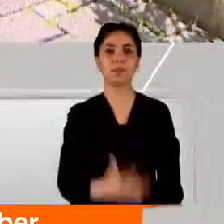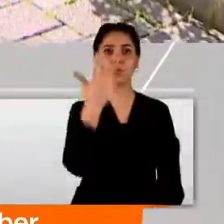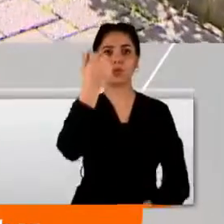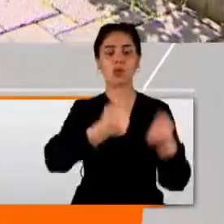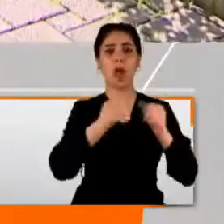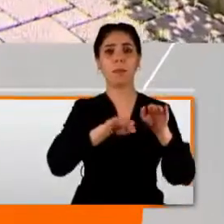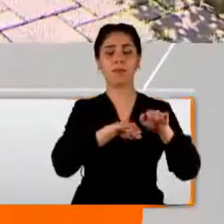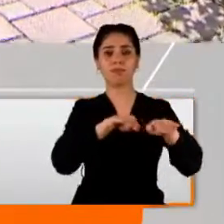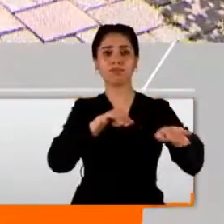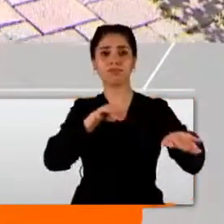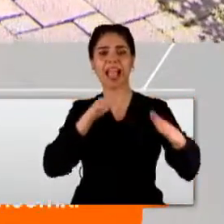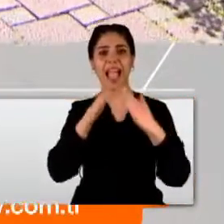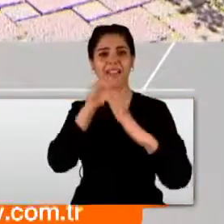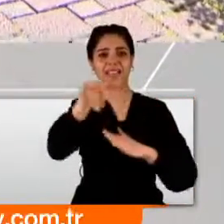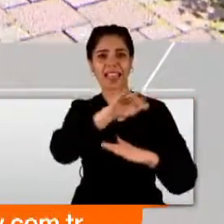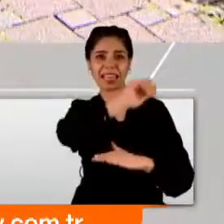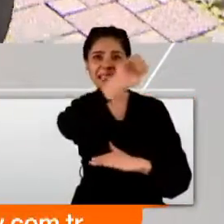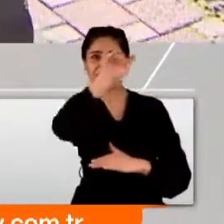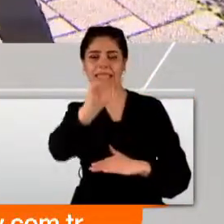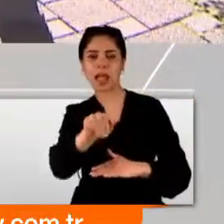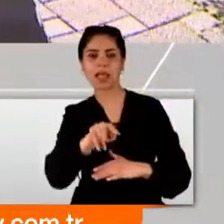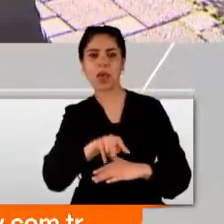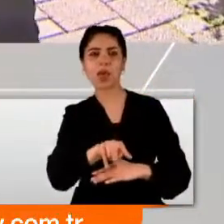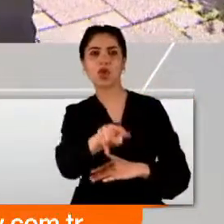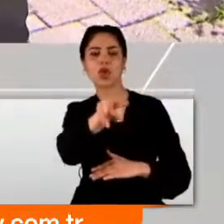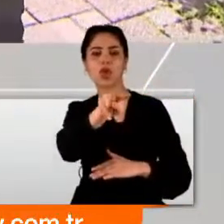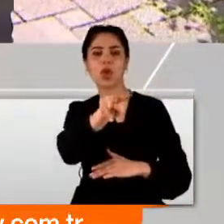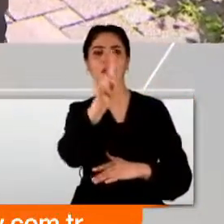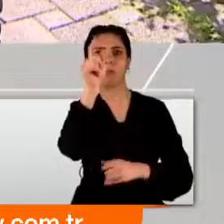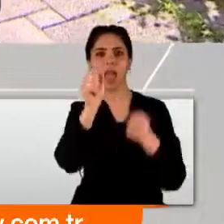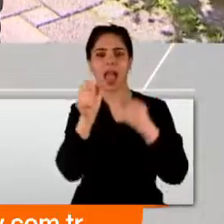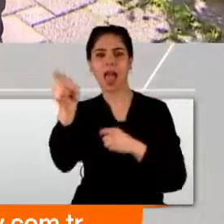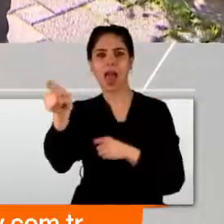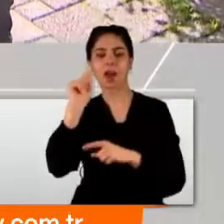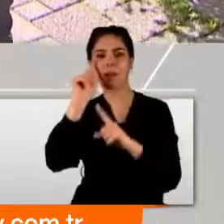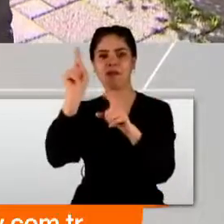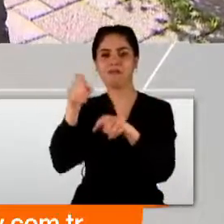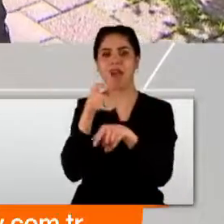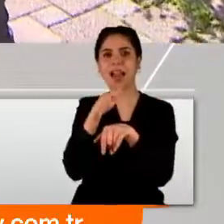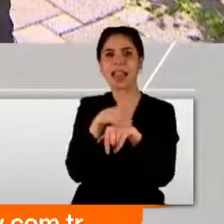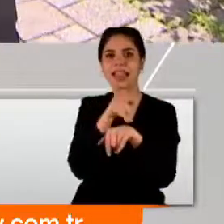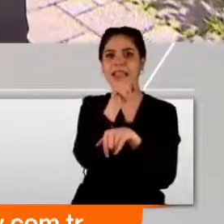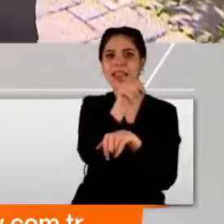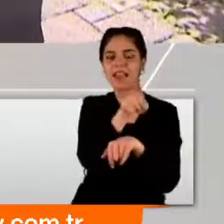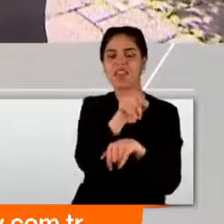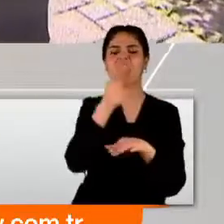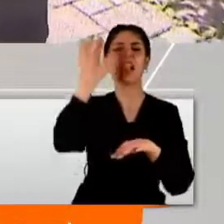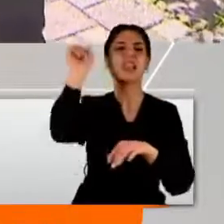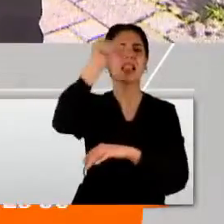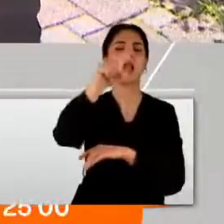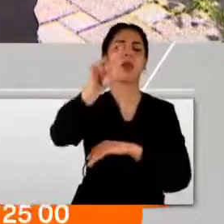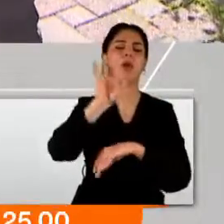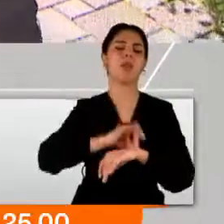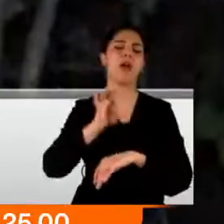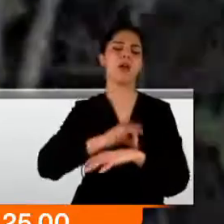araçlık konvoy villalarına yaklaştığında yolda dörtlülerini yakmış bir aracı görünce yavaşladılar. İşte saldırı da